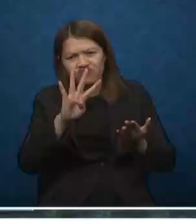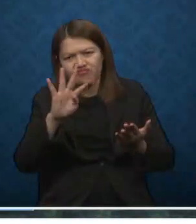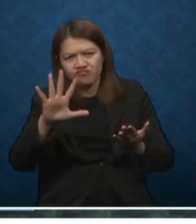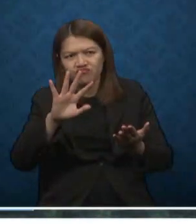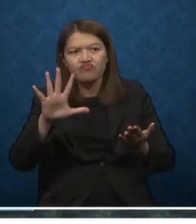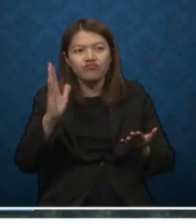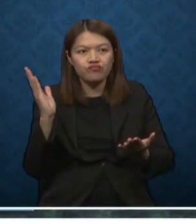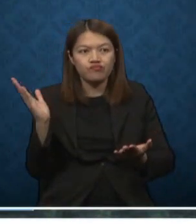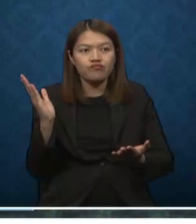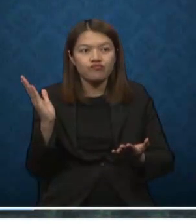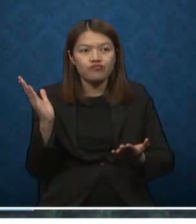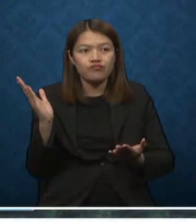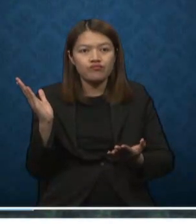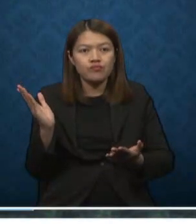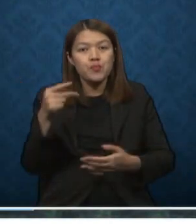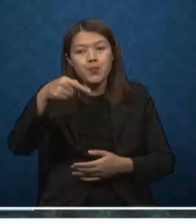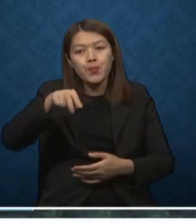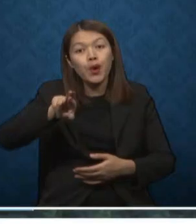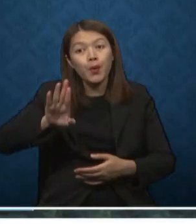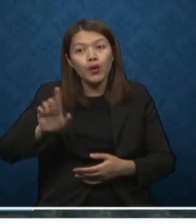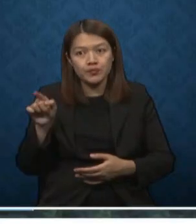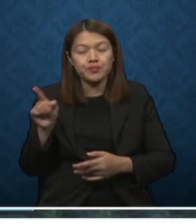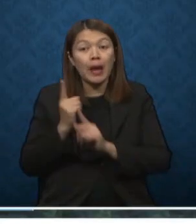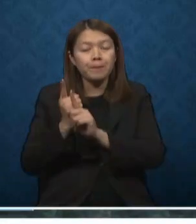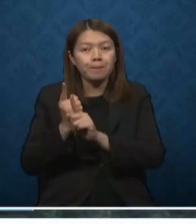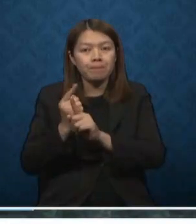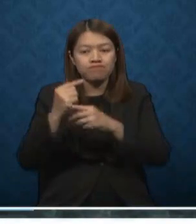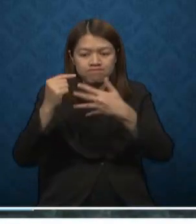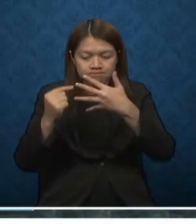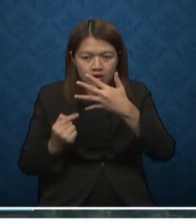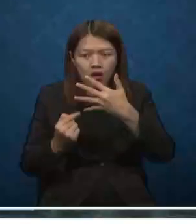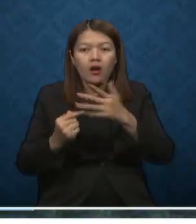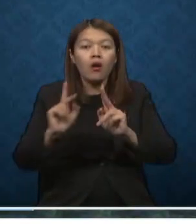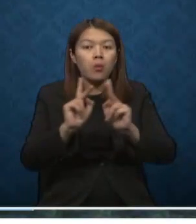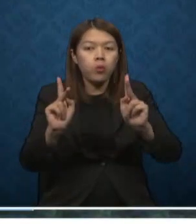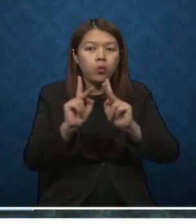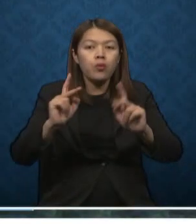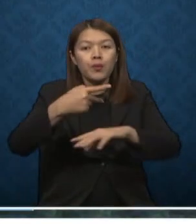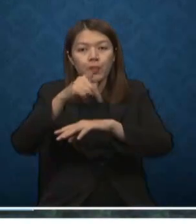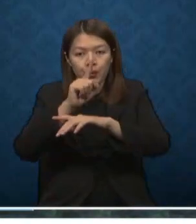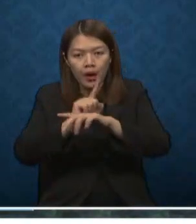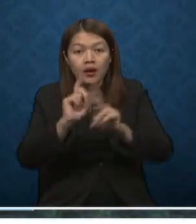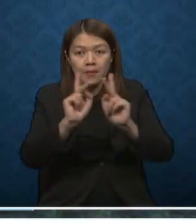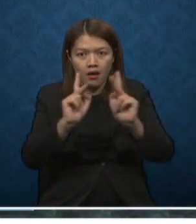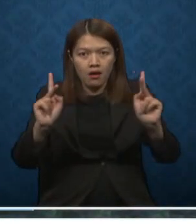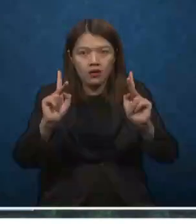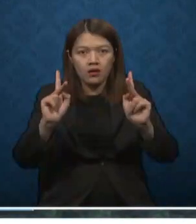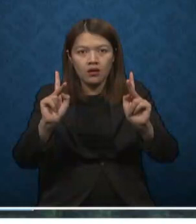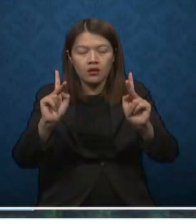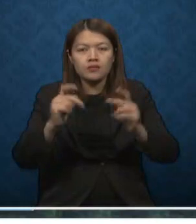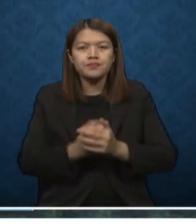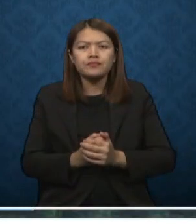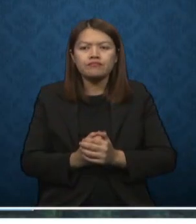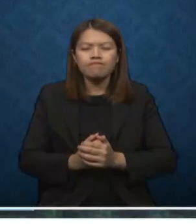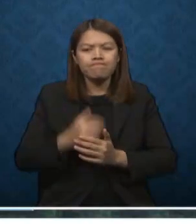ายผมจะสรุปว่าความที่คณะกรรมการโดยท่านประธานคณะกรรมการพลเอกอนันตพ